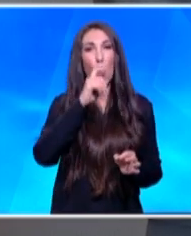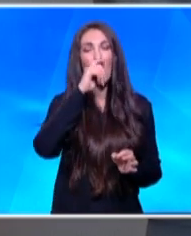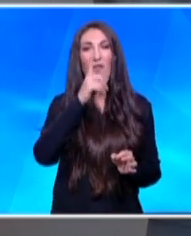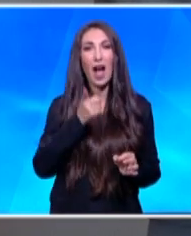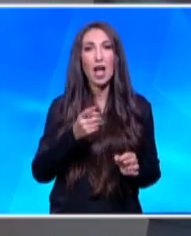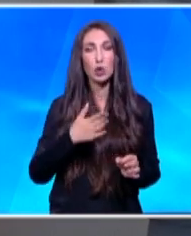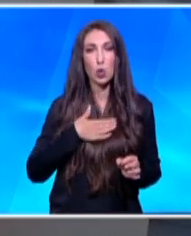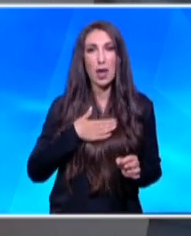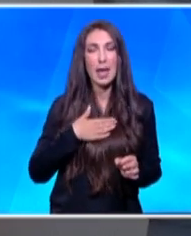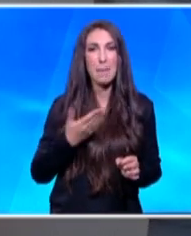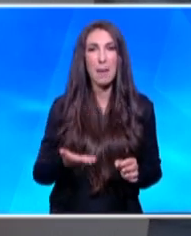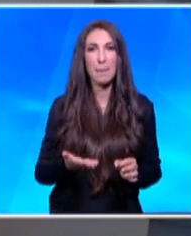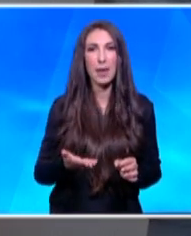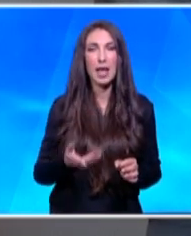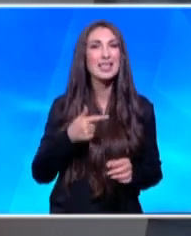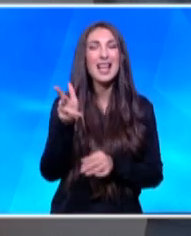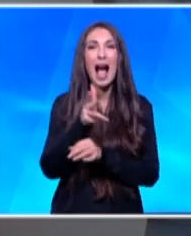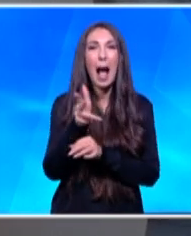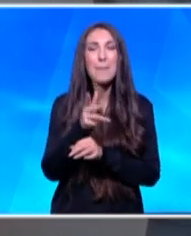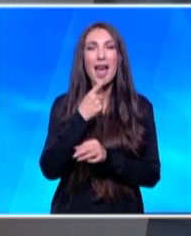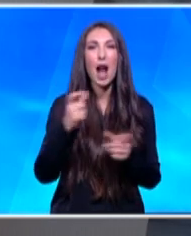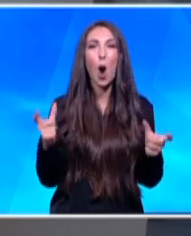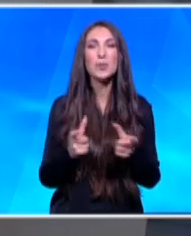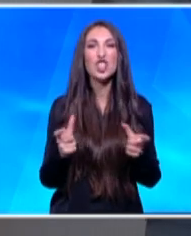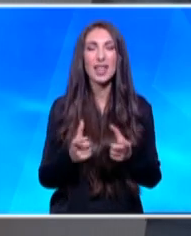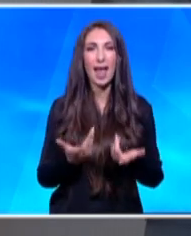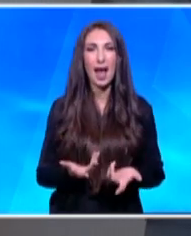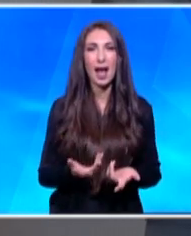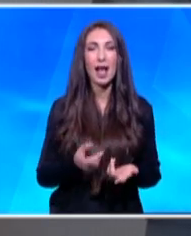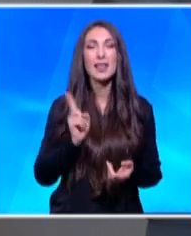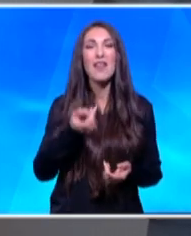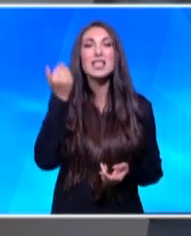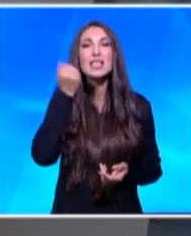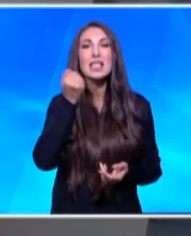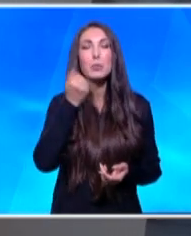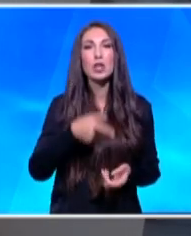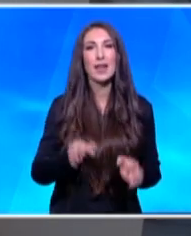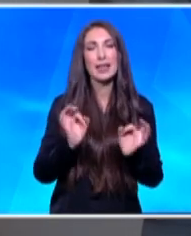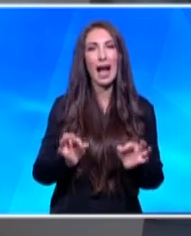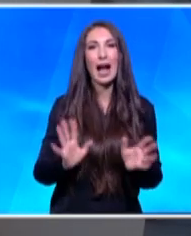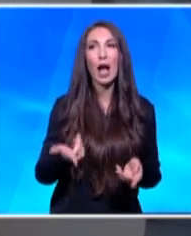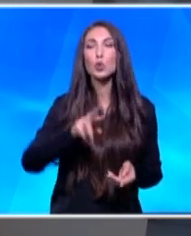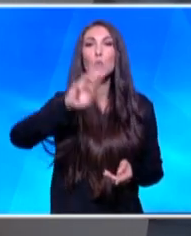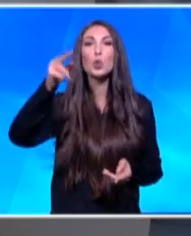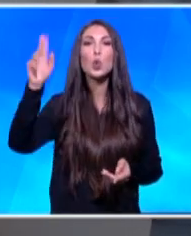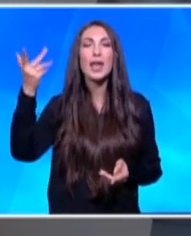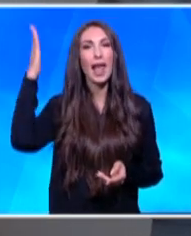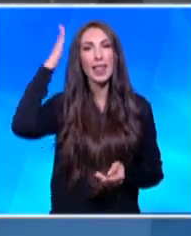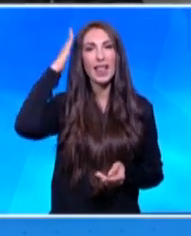оказа, че има на лице с камерите на общините, да бъде използван така, както става в други държави.